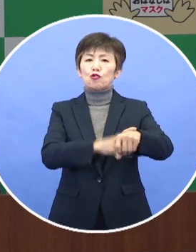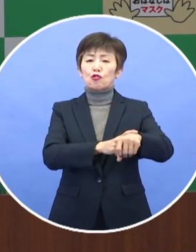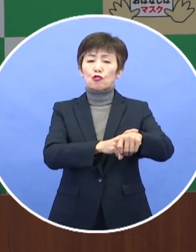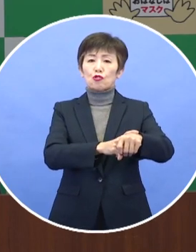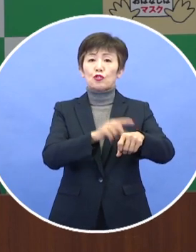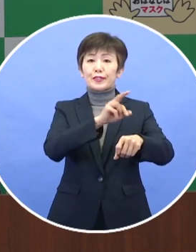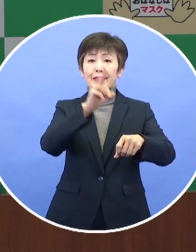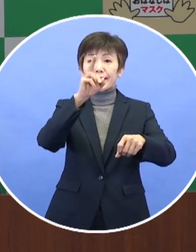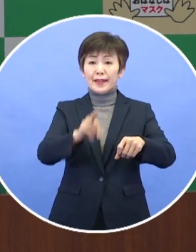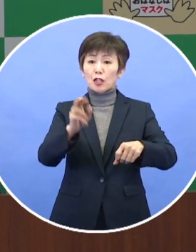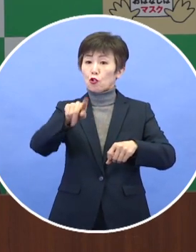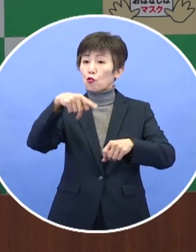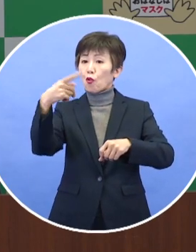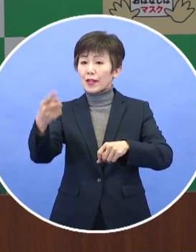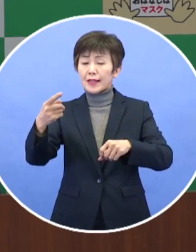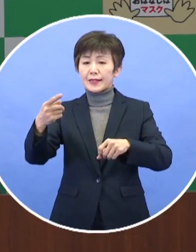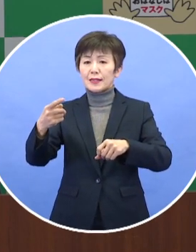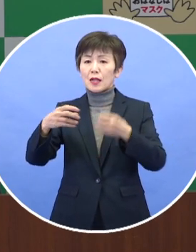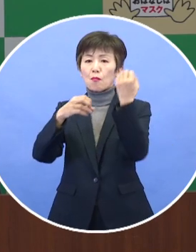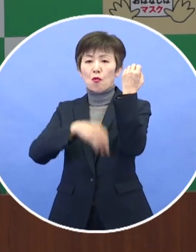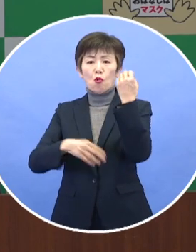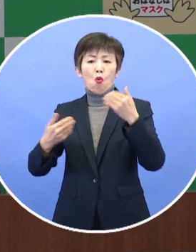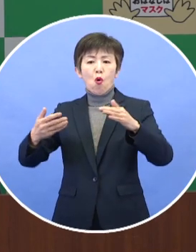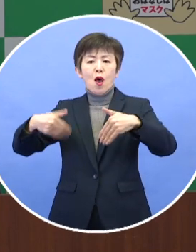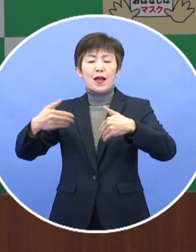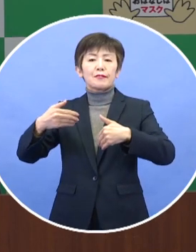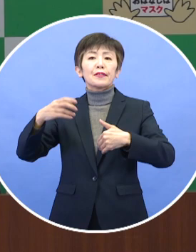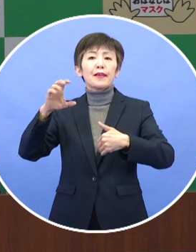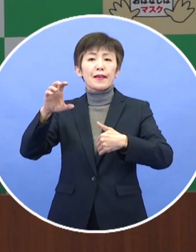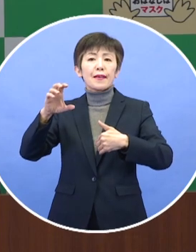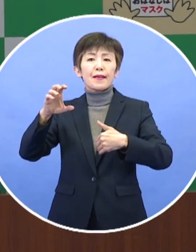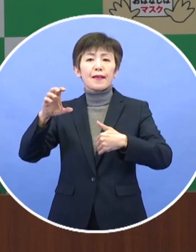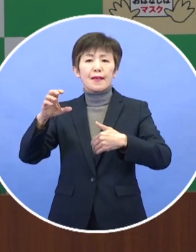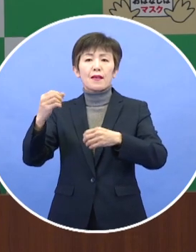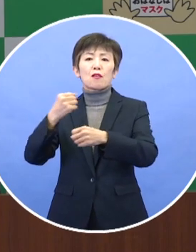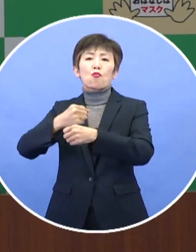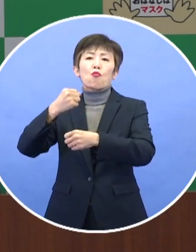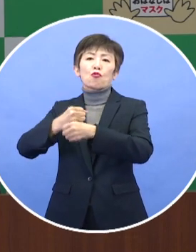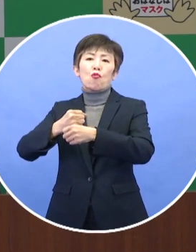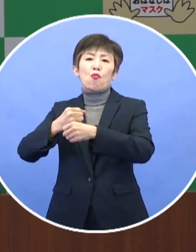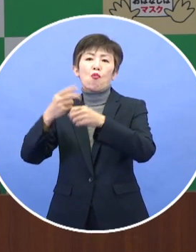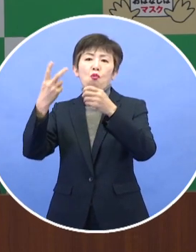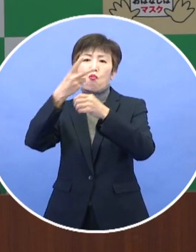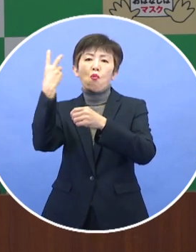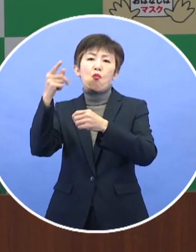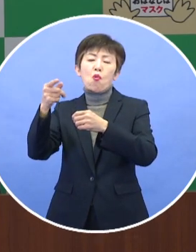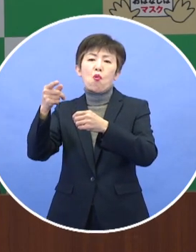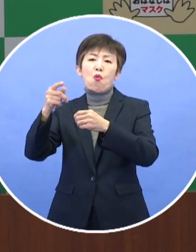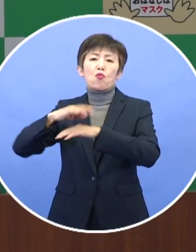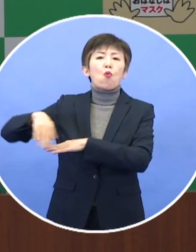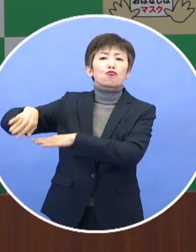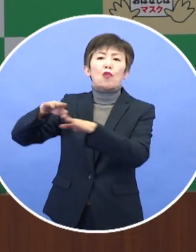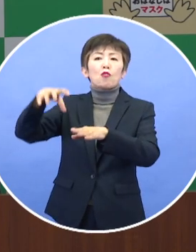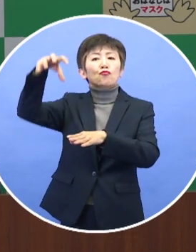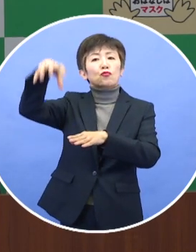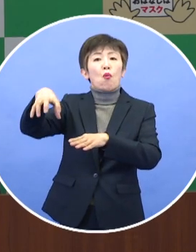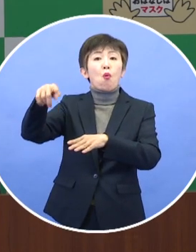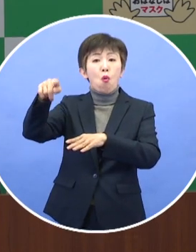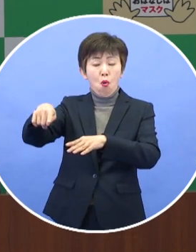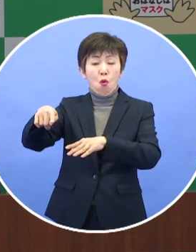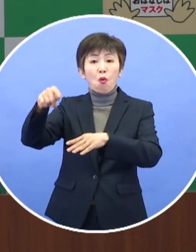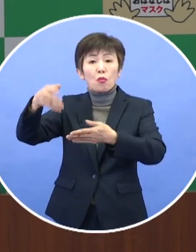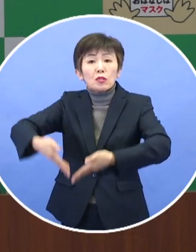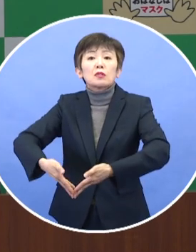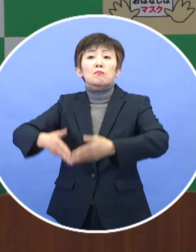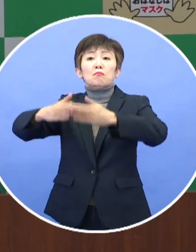校の元グランド、ここのところにしようと考えているところでございまして、全国で12カ所目、こういうふう